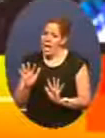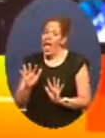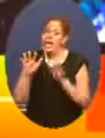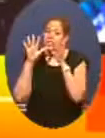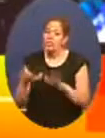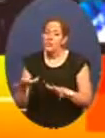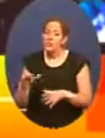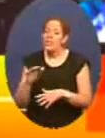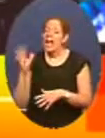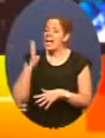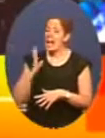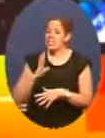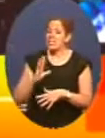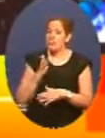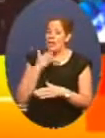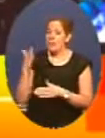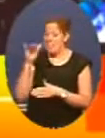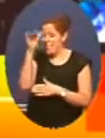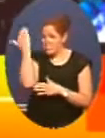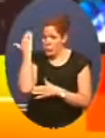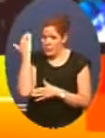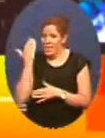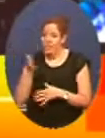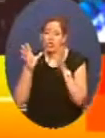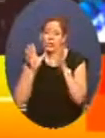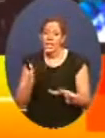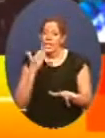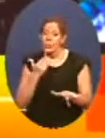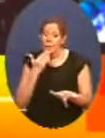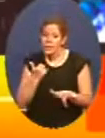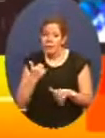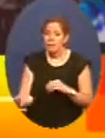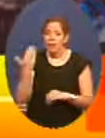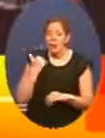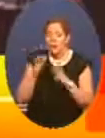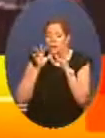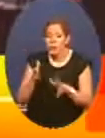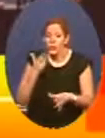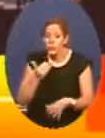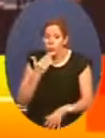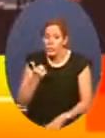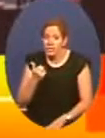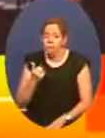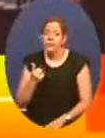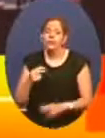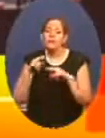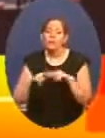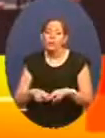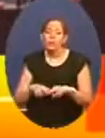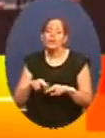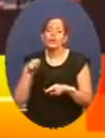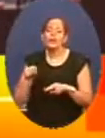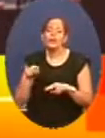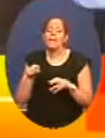האנטישמיות הקלאסית של הימין האירופאי, של הימין הקיצוני, ששונא את היהודים, אז בעבר שנאו את היהודים, כי הם האשימו אותם שהם נטע